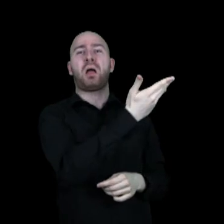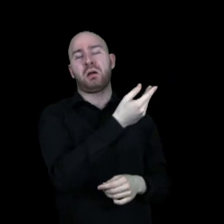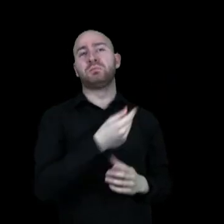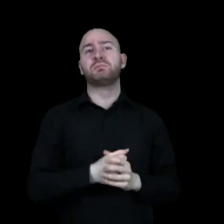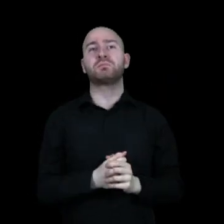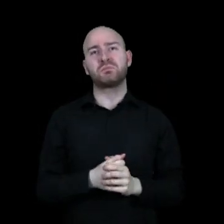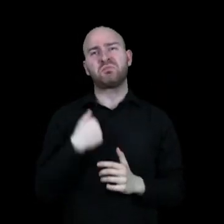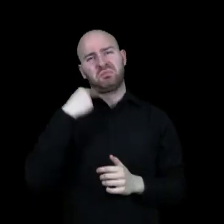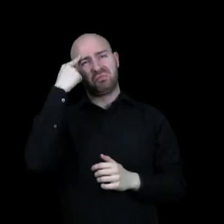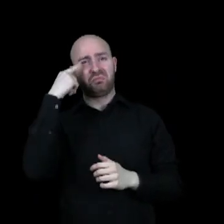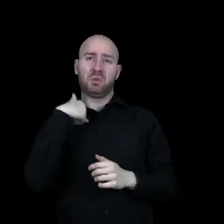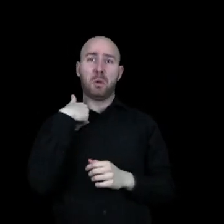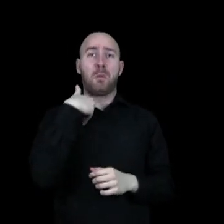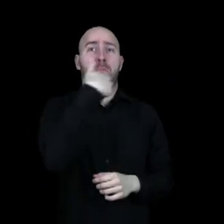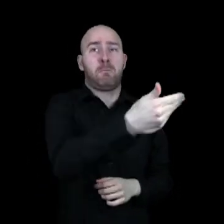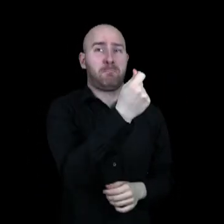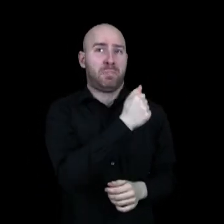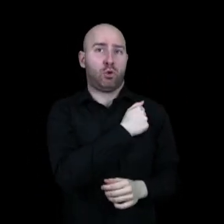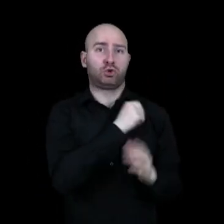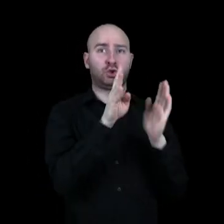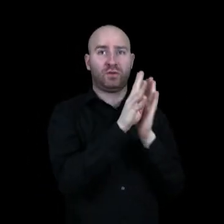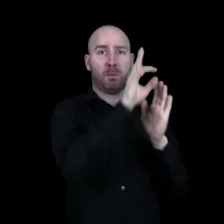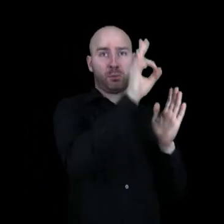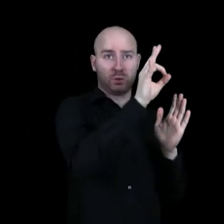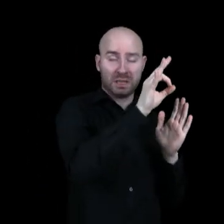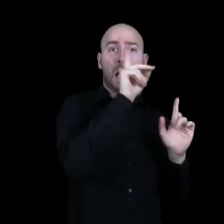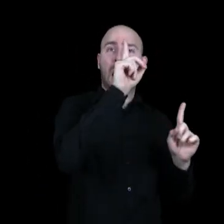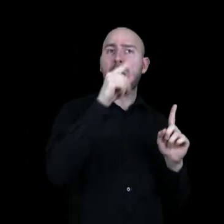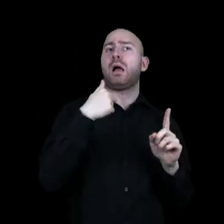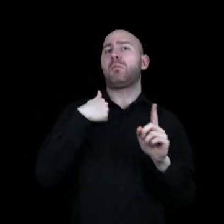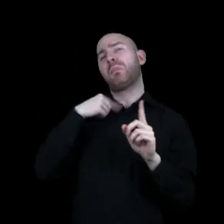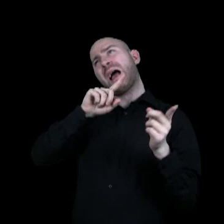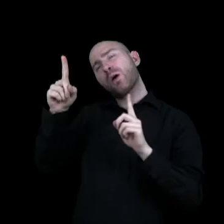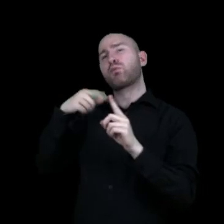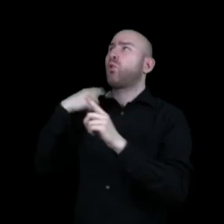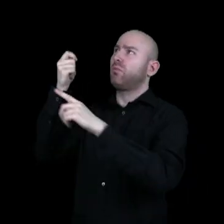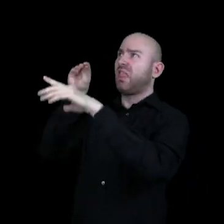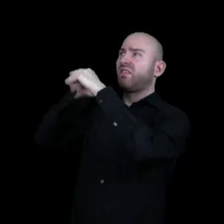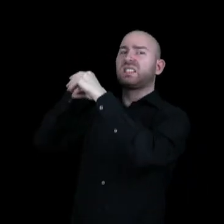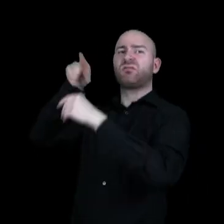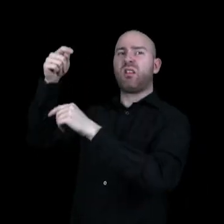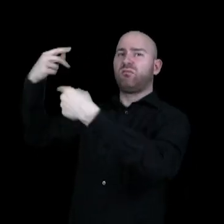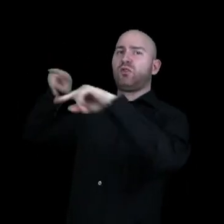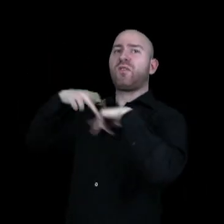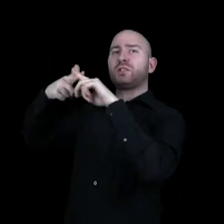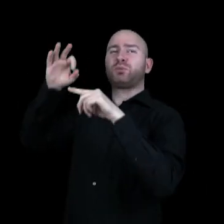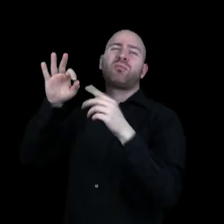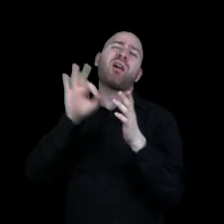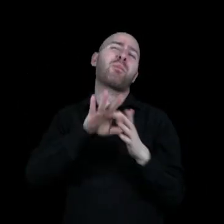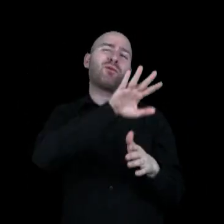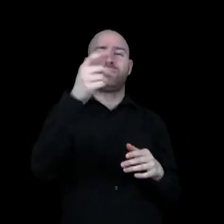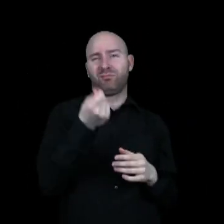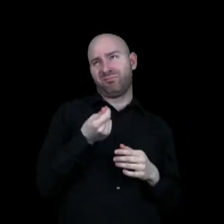ktoś ma gotówkę, powie… albo pożyczę komuś swoje pieniądze za 19%, albo zrealizuję to zadanie i zarobię 20%.